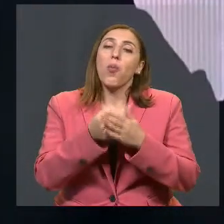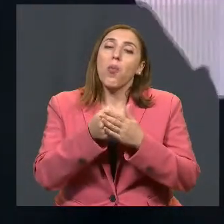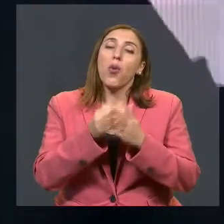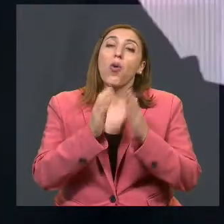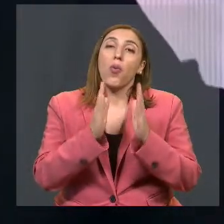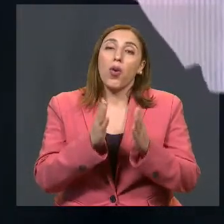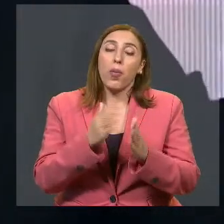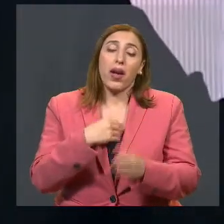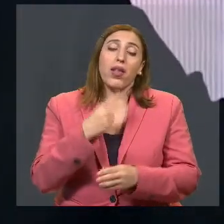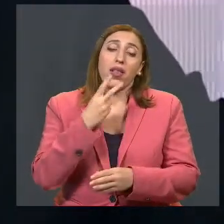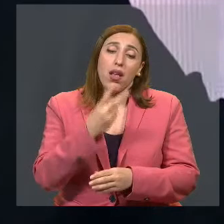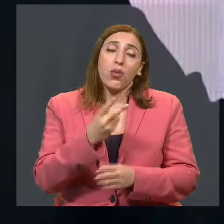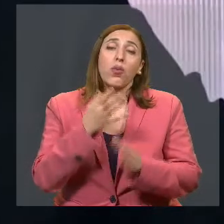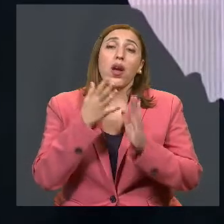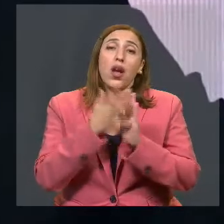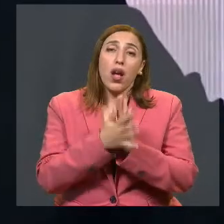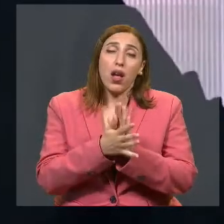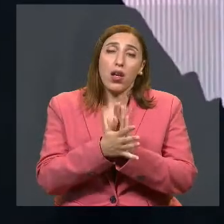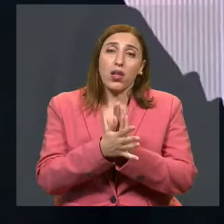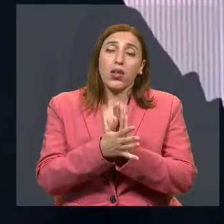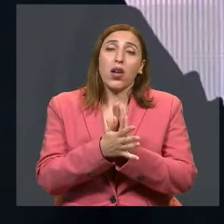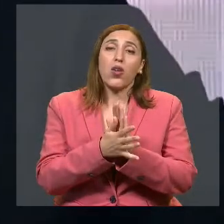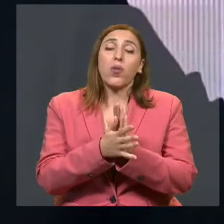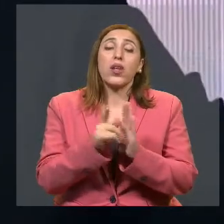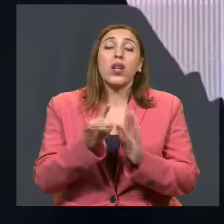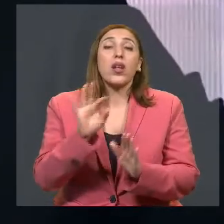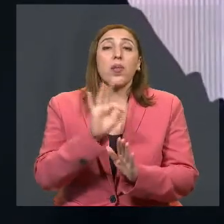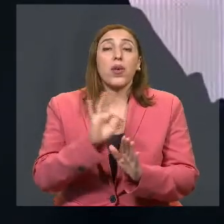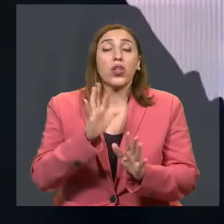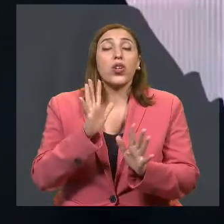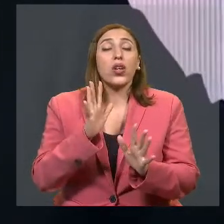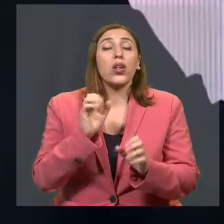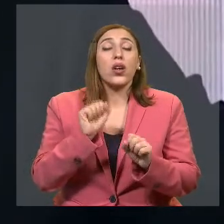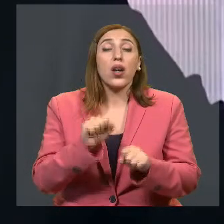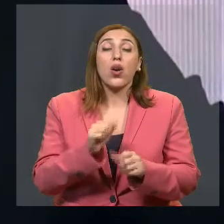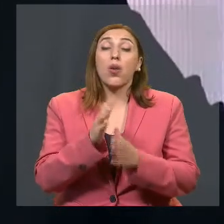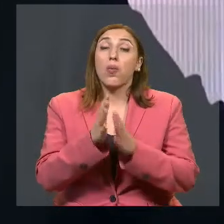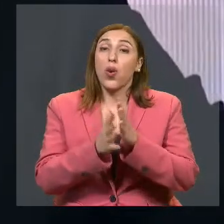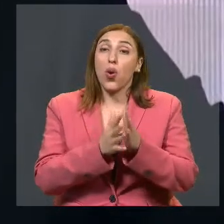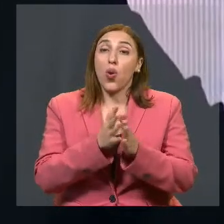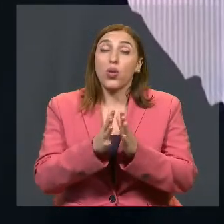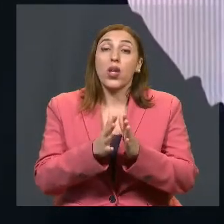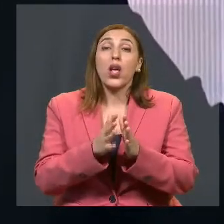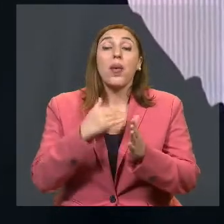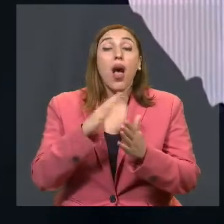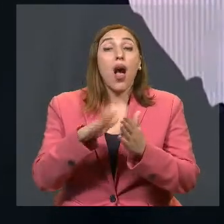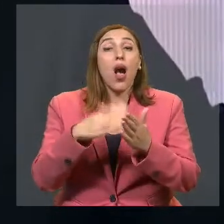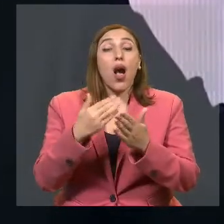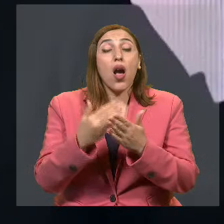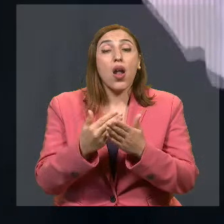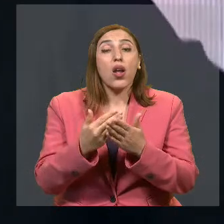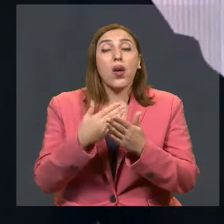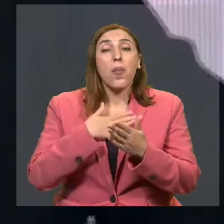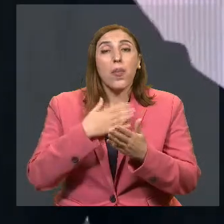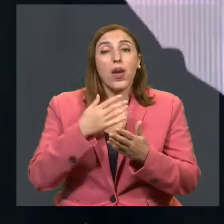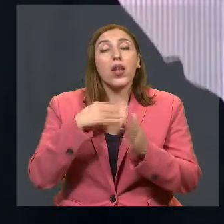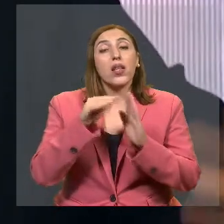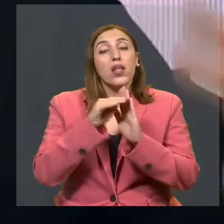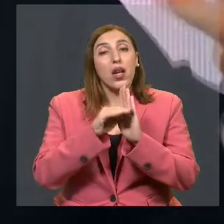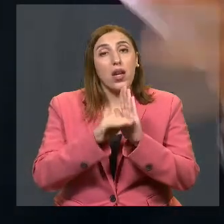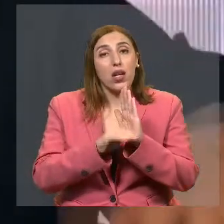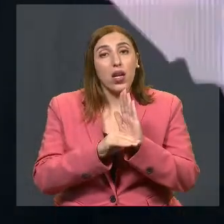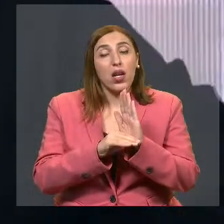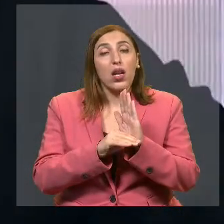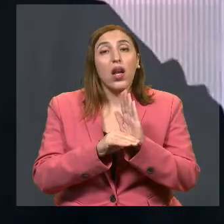Մենք տեսնում եւ հասկանում ենք, թե ինչ է կատարվում։ Այս մասին շատ կարելի է խոսել։ Մենք առաջարկել ենք կարգավորման մեր տարբերակները։